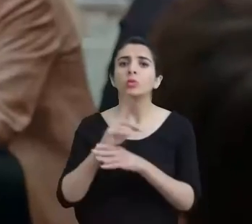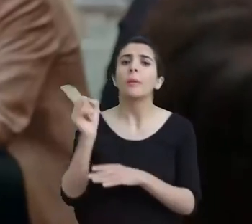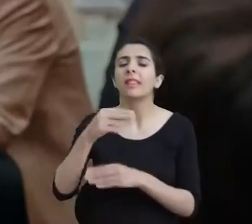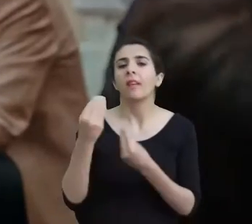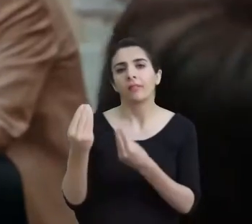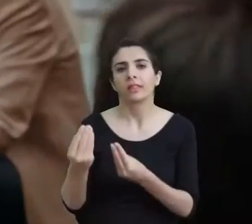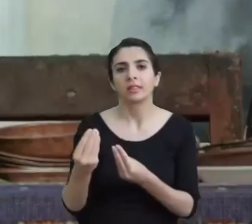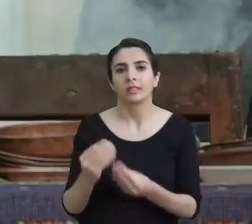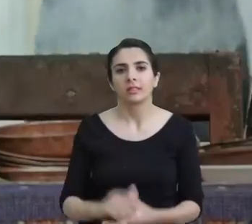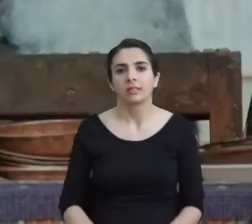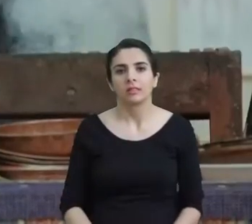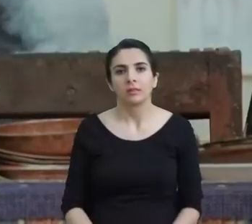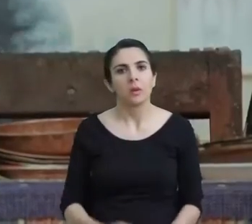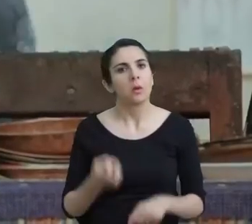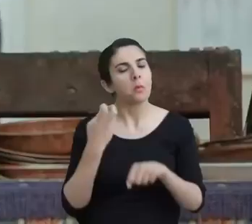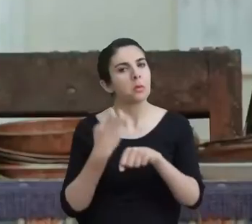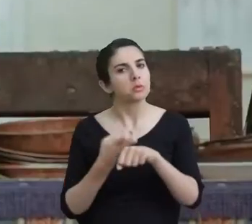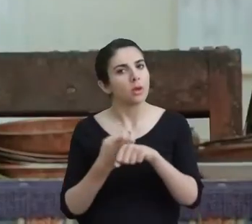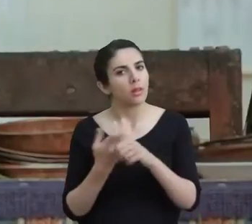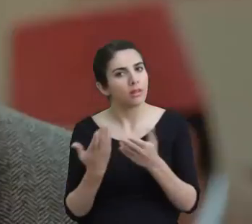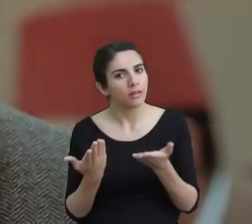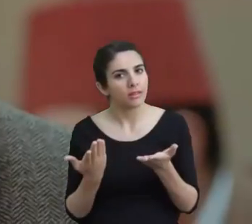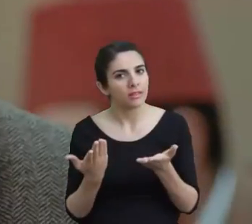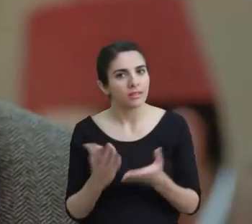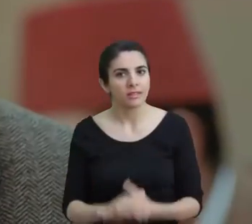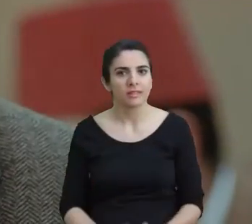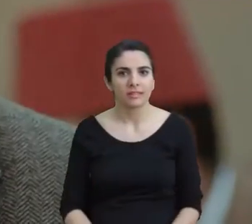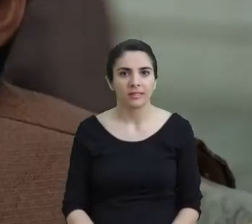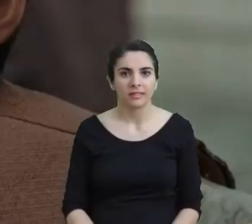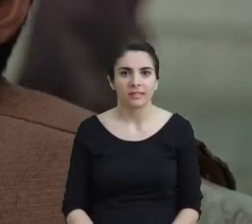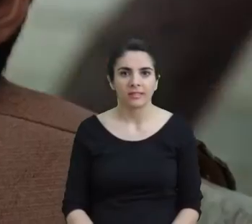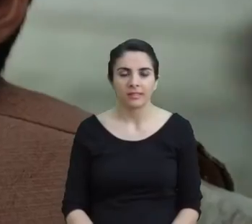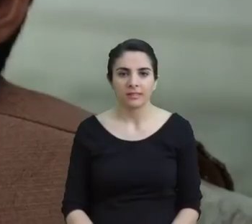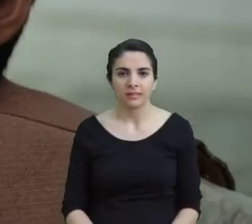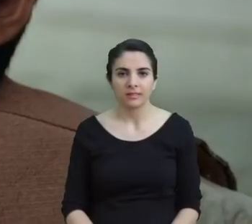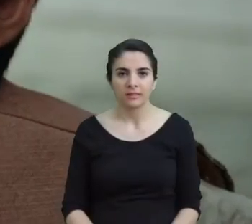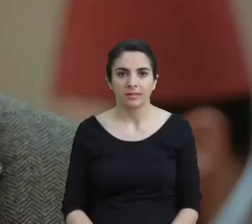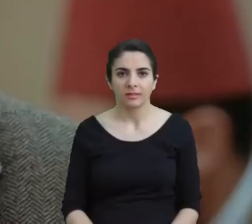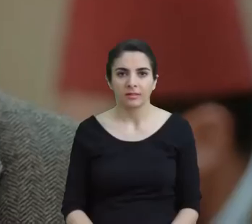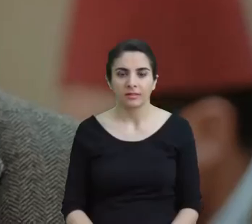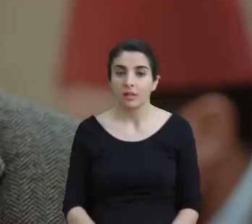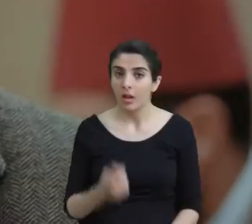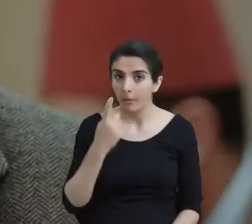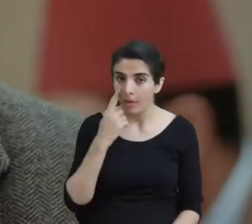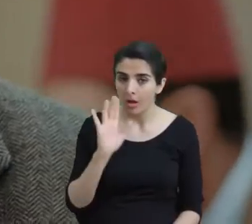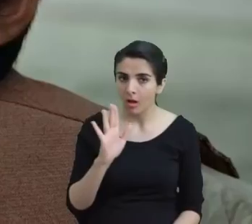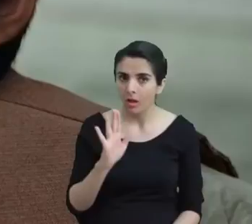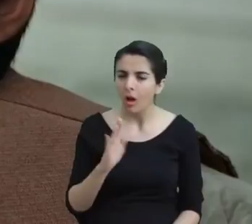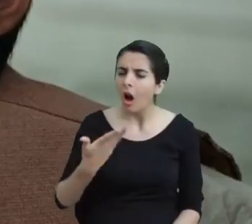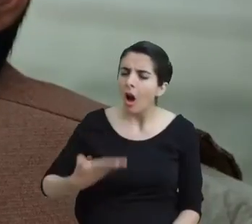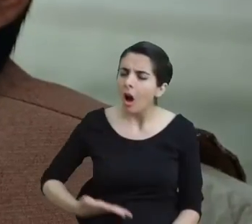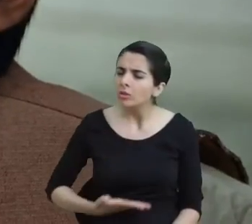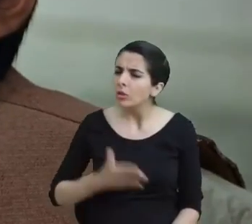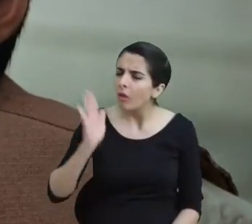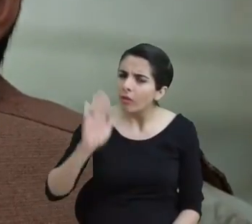Usta bir tane daha çek. Köftecinin çevresinde ahşap masa ve tabureler var. Bıyıklı adam simit çalan esmer çocuğa gülümsedi. Çocuk da gülüyor. Bana bak, ne